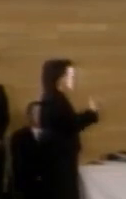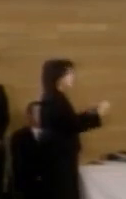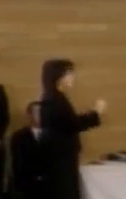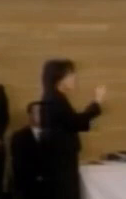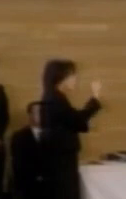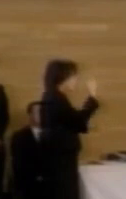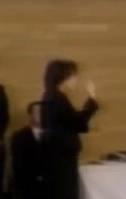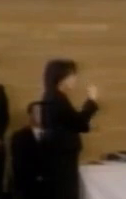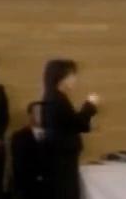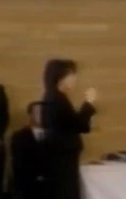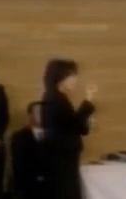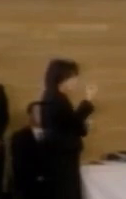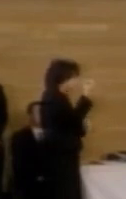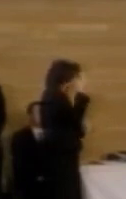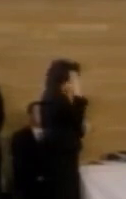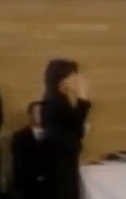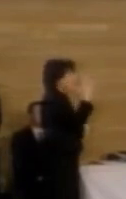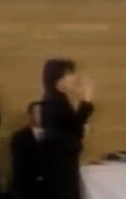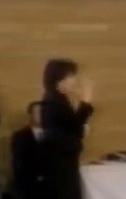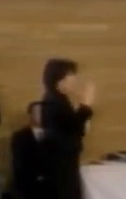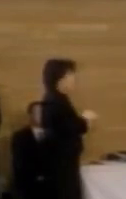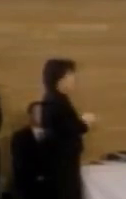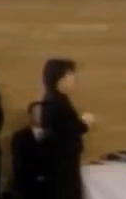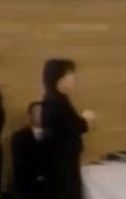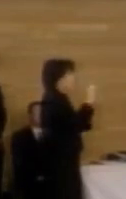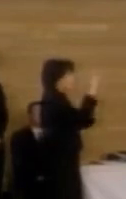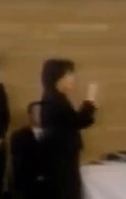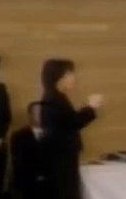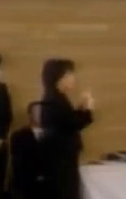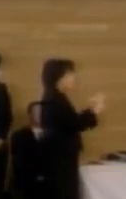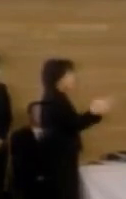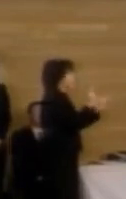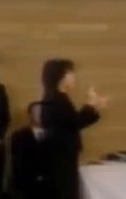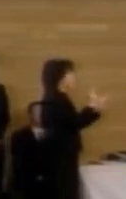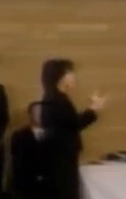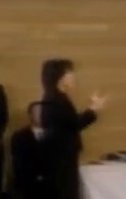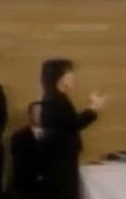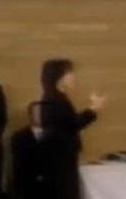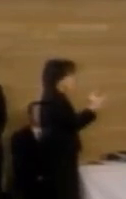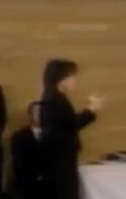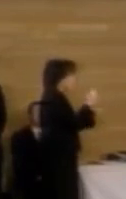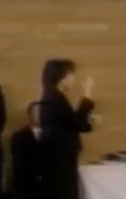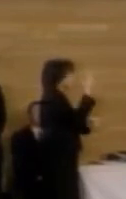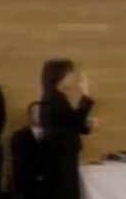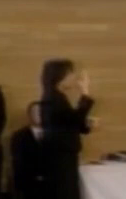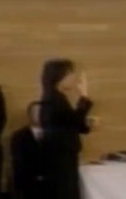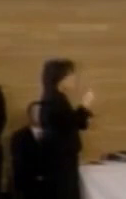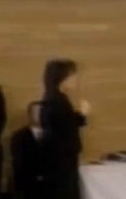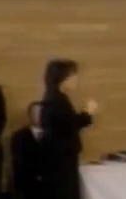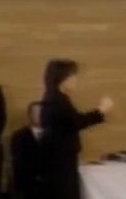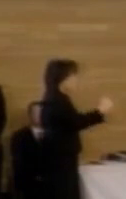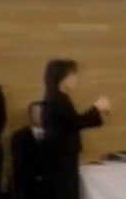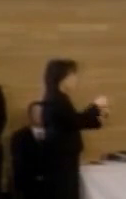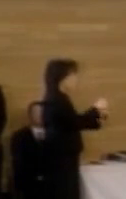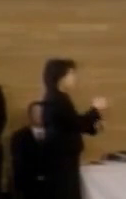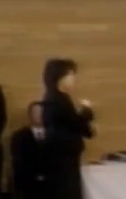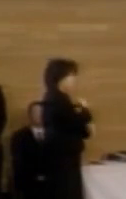させることなく、防災対策に役立てていくことは我々の責務です